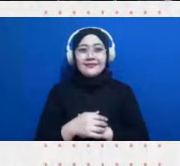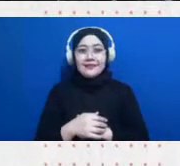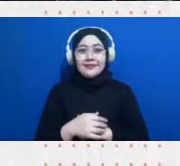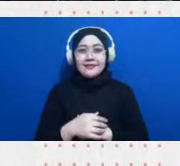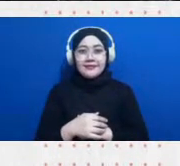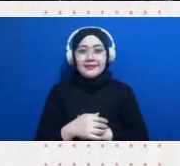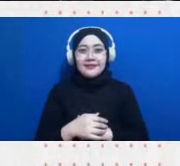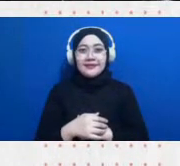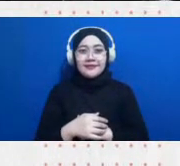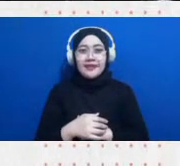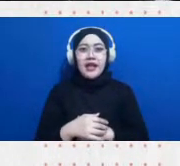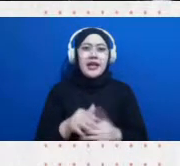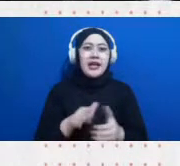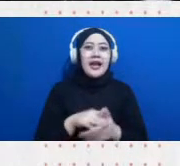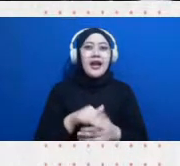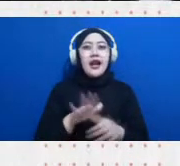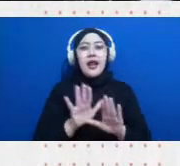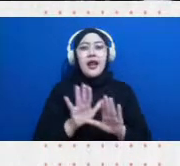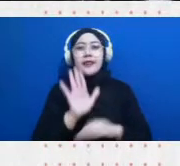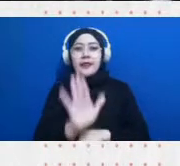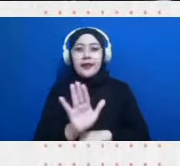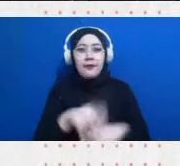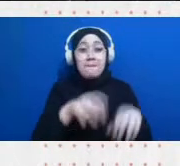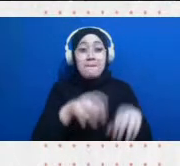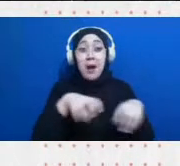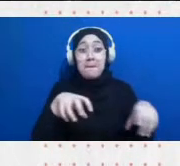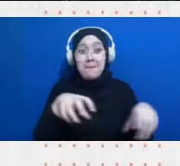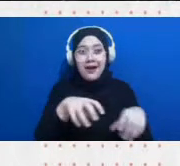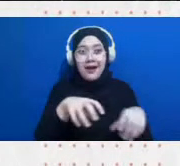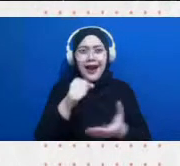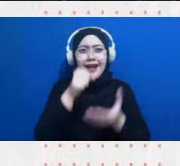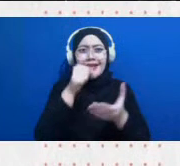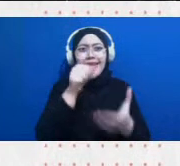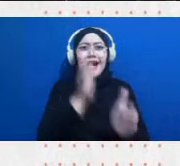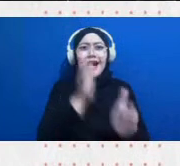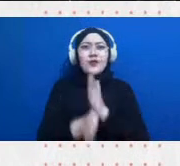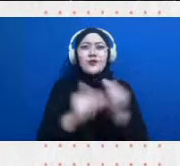Langsung dikirim merchandise-nya ke rumah masing-masing.